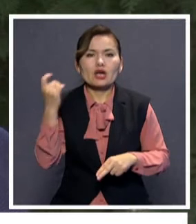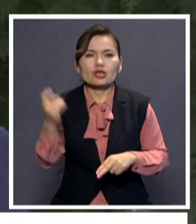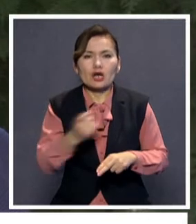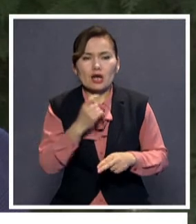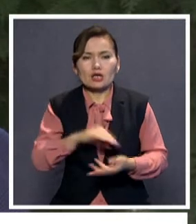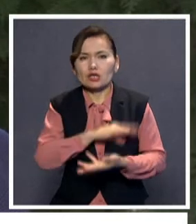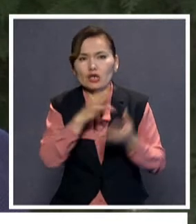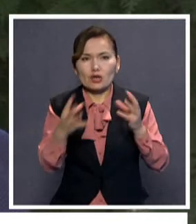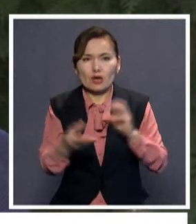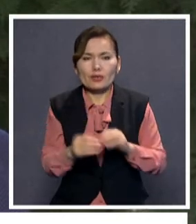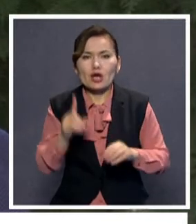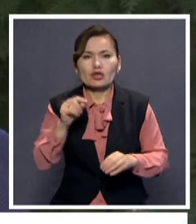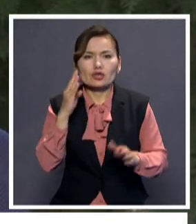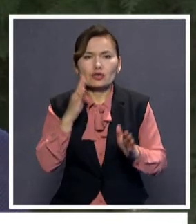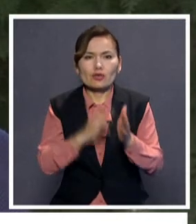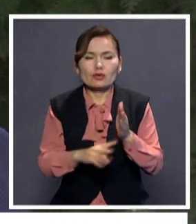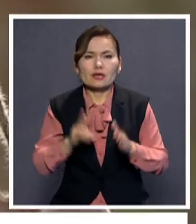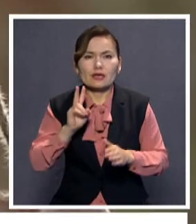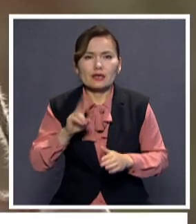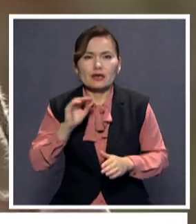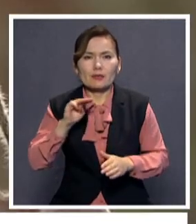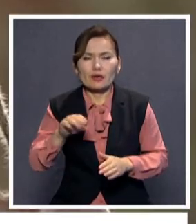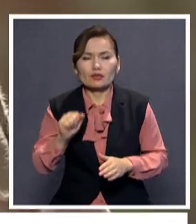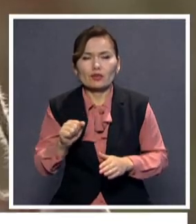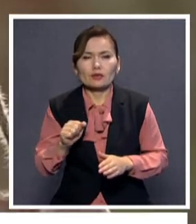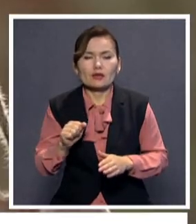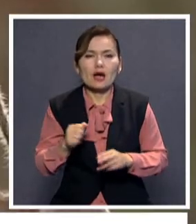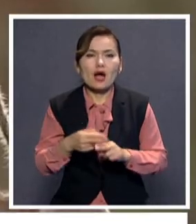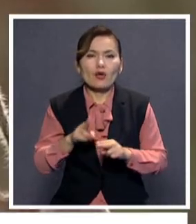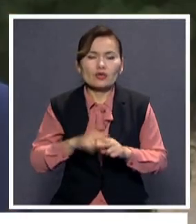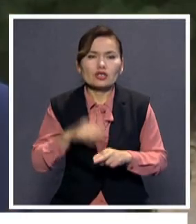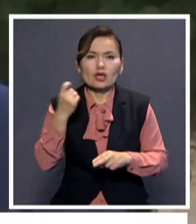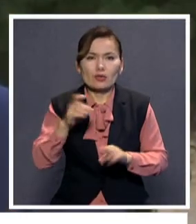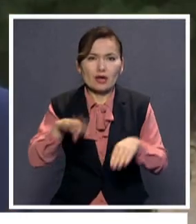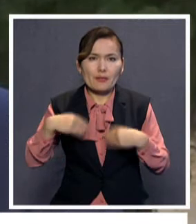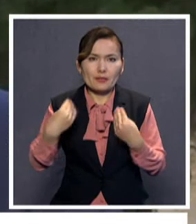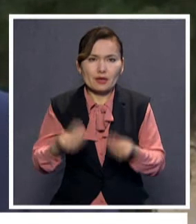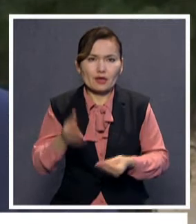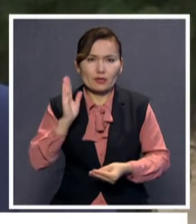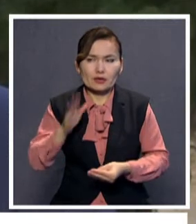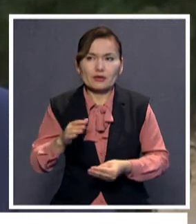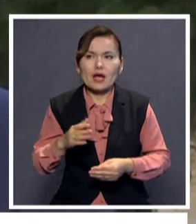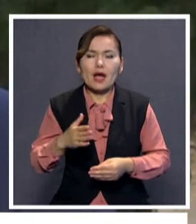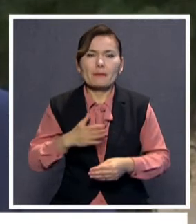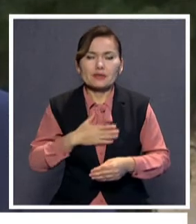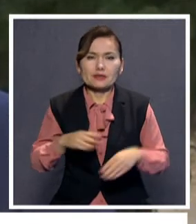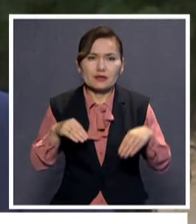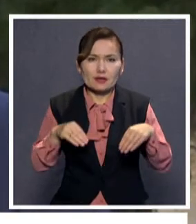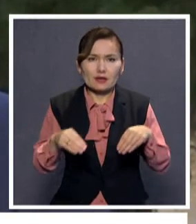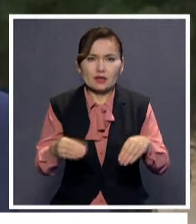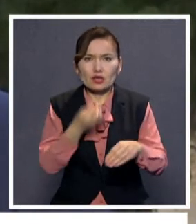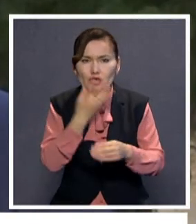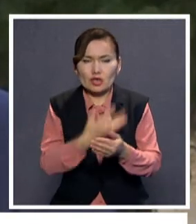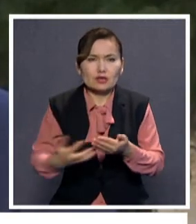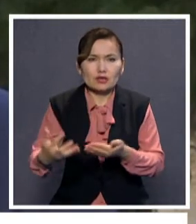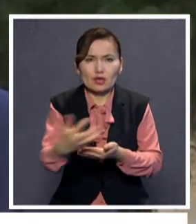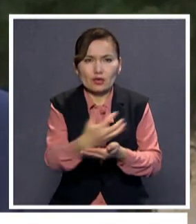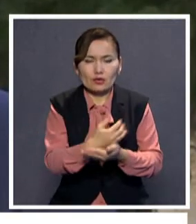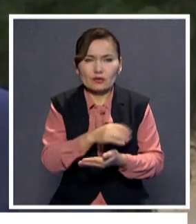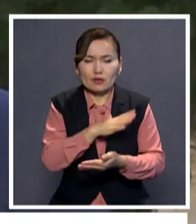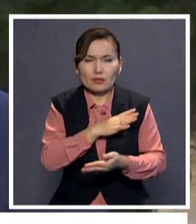қосқанда 192 мың теңгеден тоннасына айналатын болады. Біз осы мақта өңдеушілер жоғары бағаның